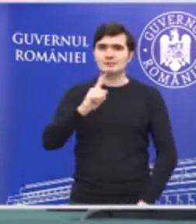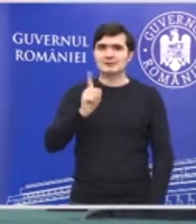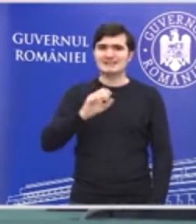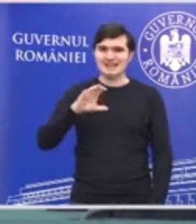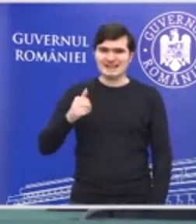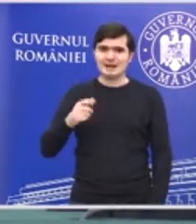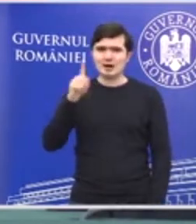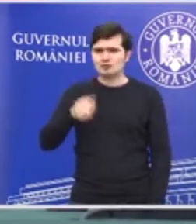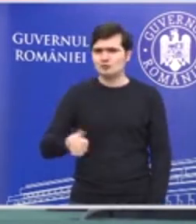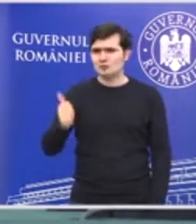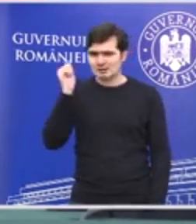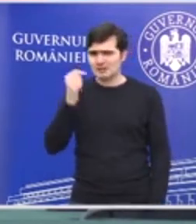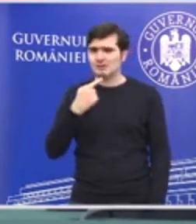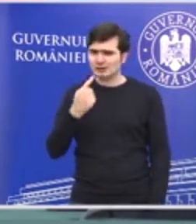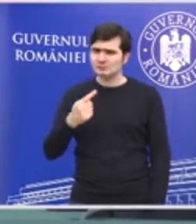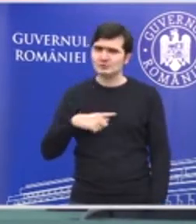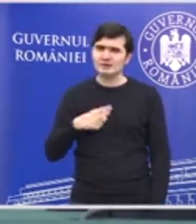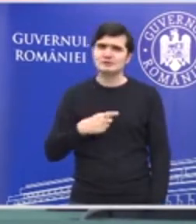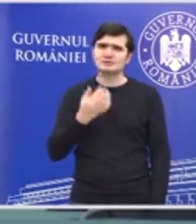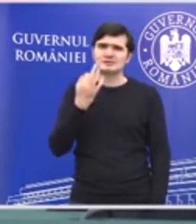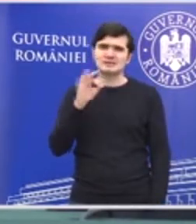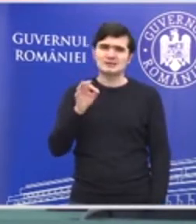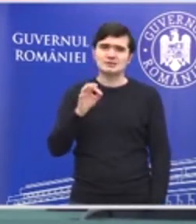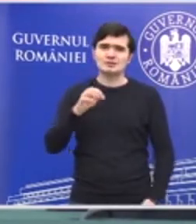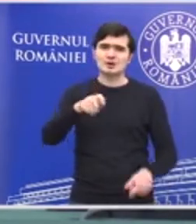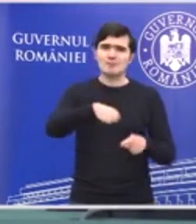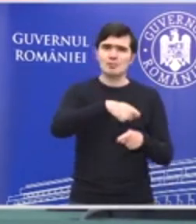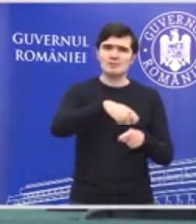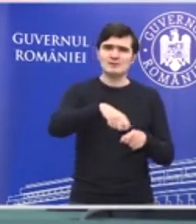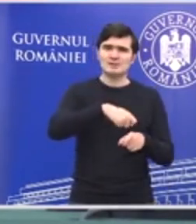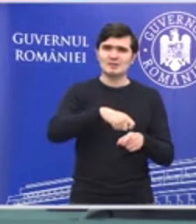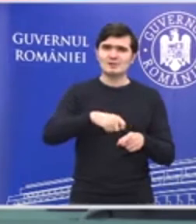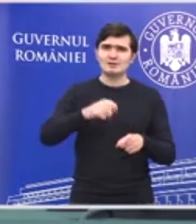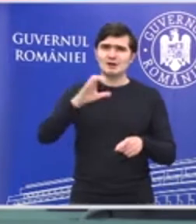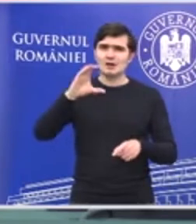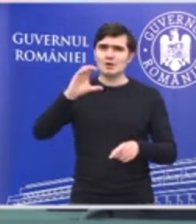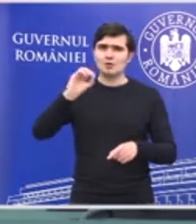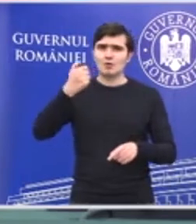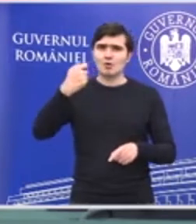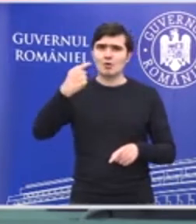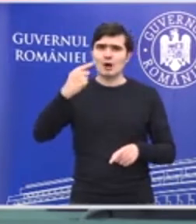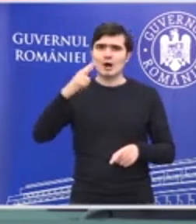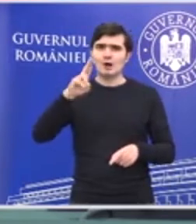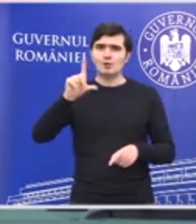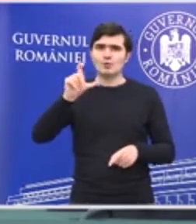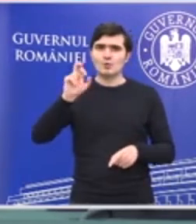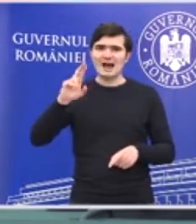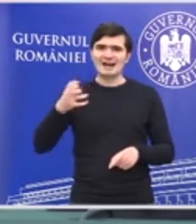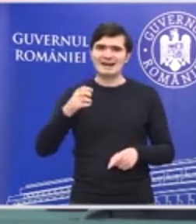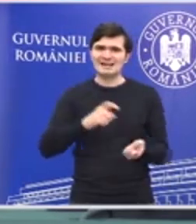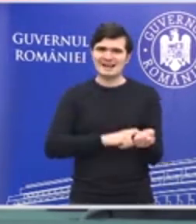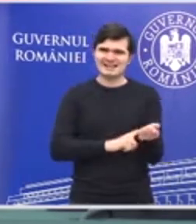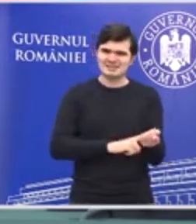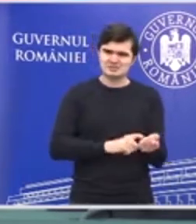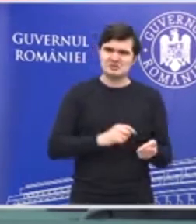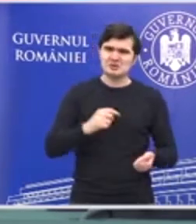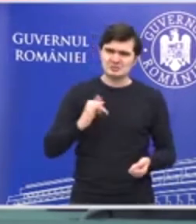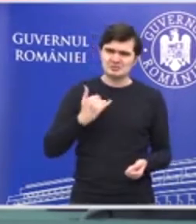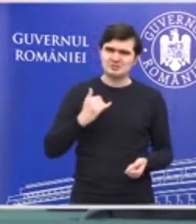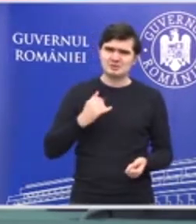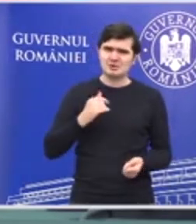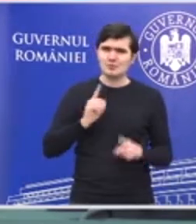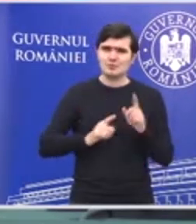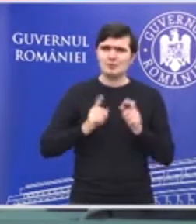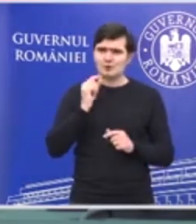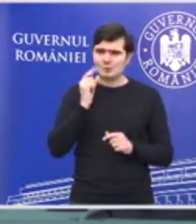trecută, spuneați că avem raportate 10 modificări de coagulare și că erau raportate de